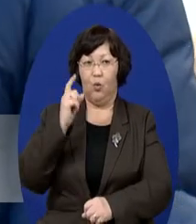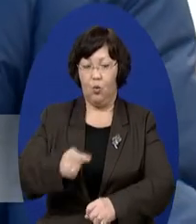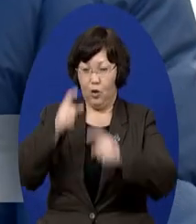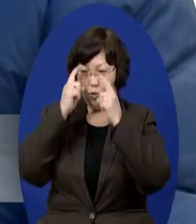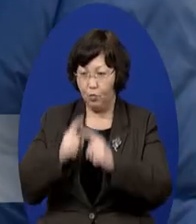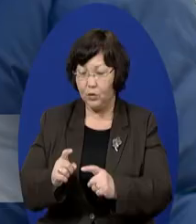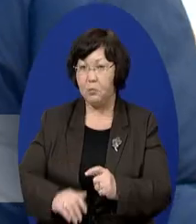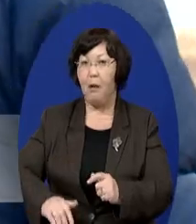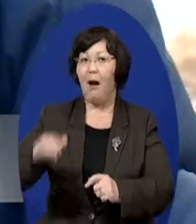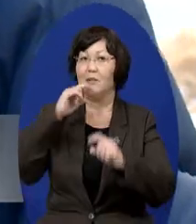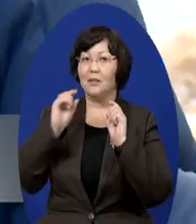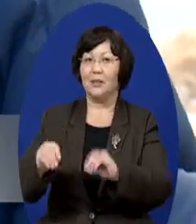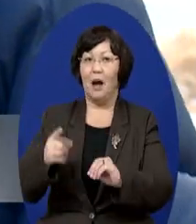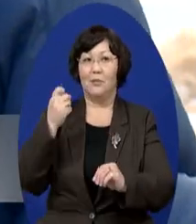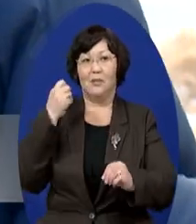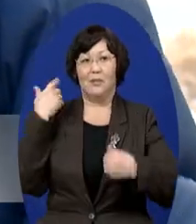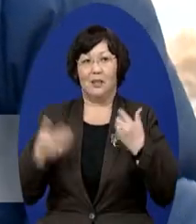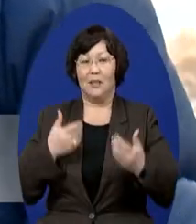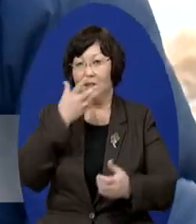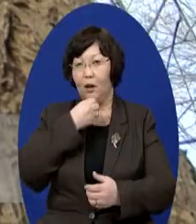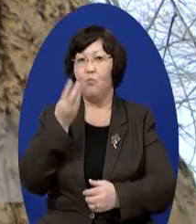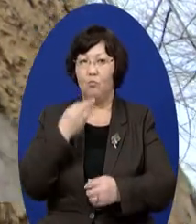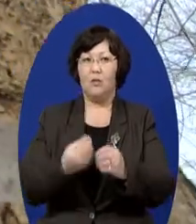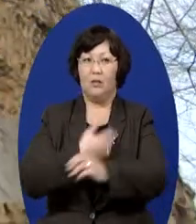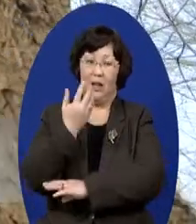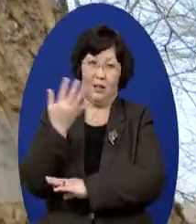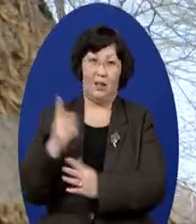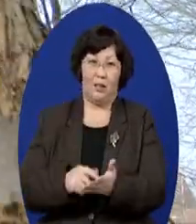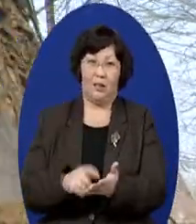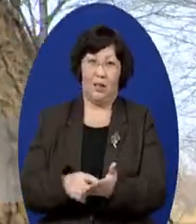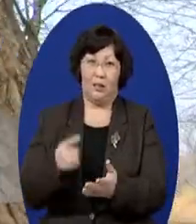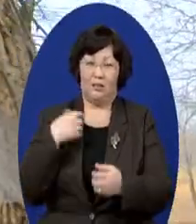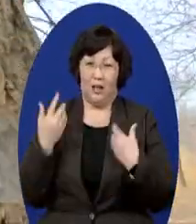болгоно. Хамгийн жаргалтай амьдрий гэвэл модал төр.